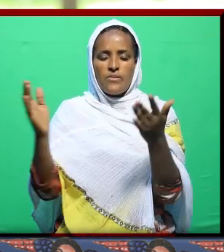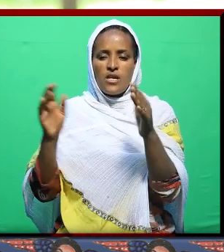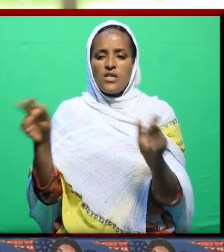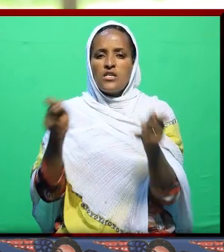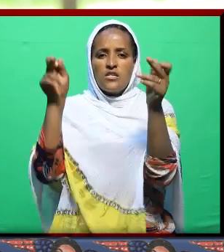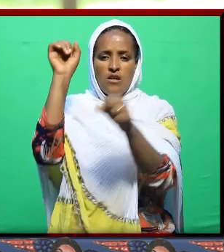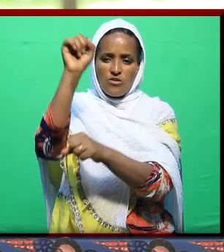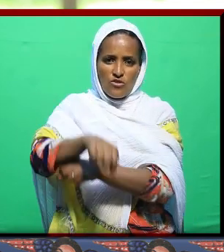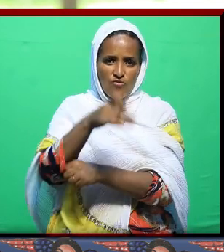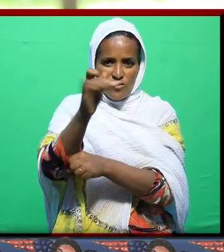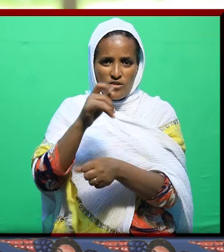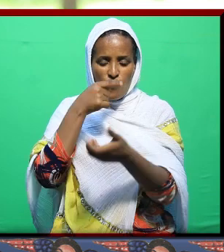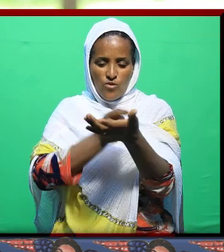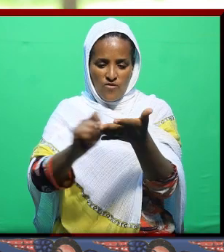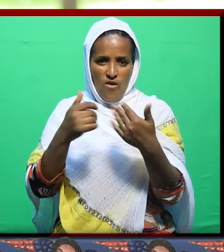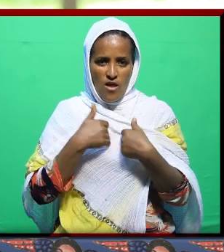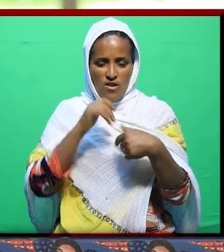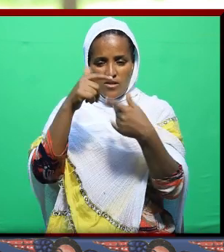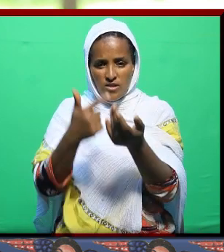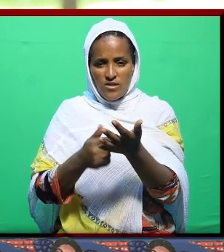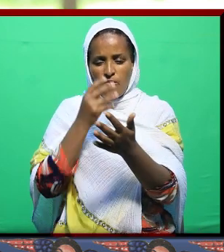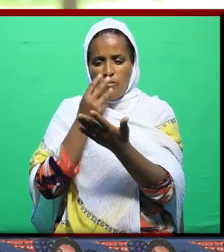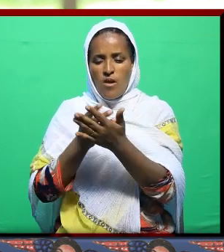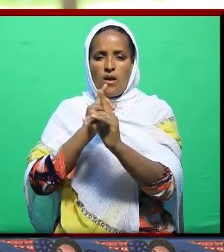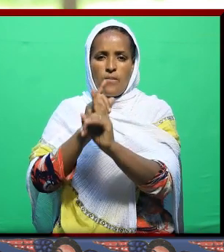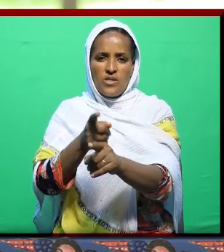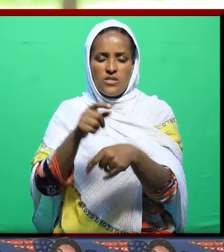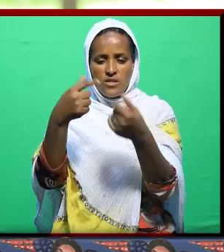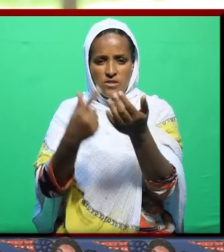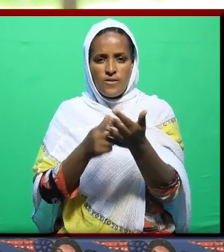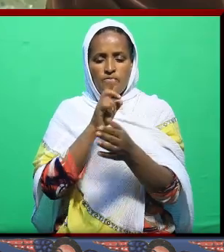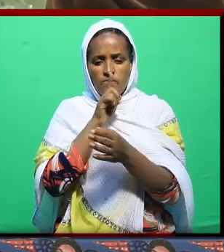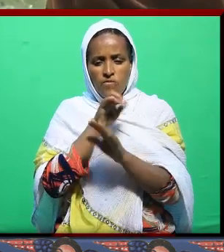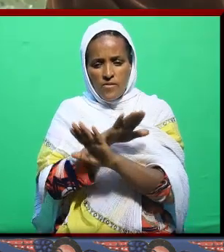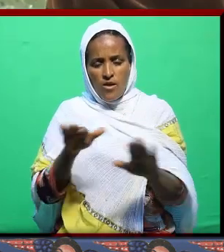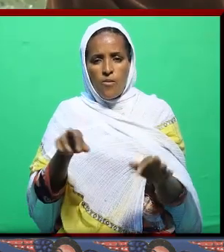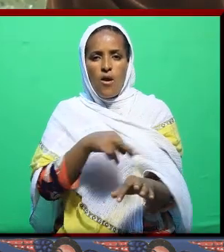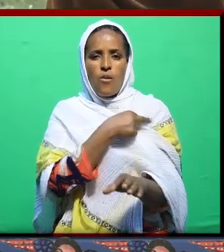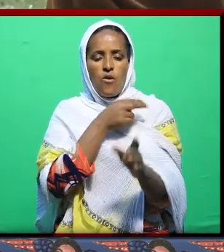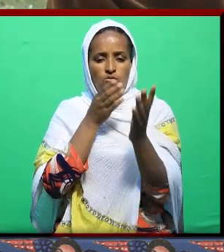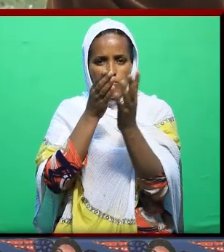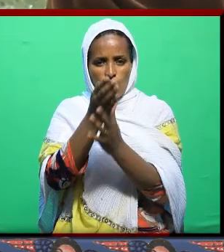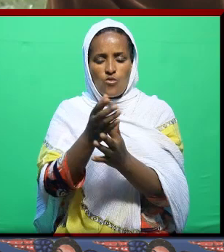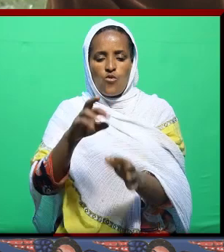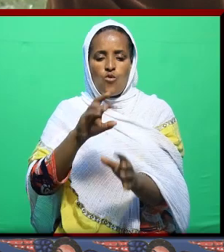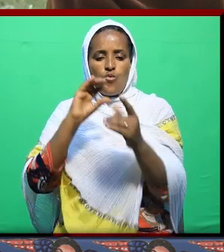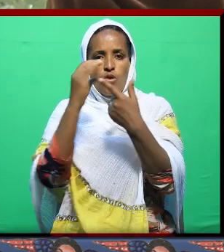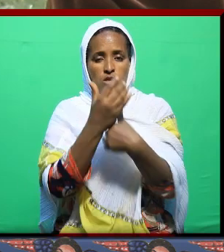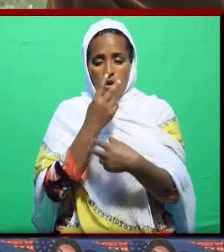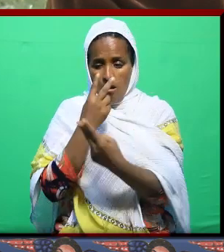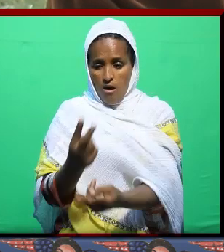በመልካም ነገር ድል አድርጉት እንጂ ተብሎ ተጽፏል። ስለዚህ ጽማዌን በሃይማኖት መልኩ ወይም ደግሞ በሃይማኖት